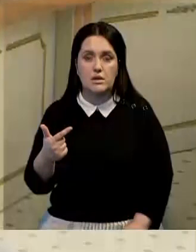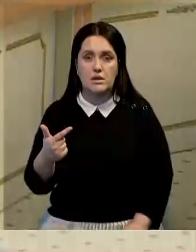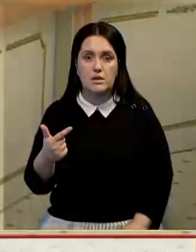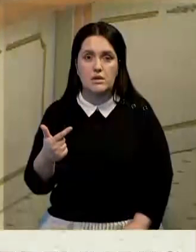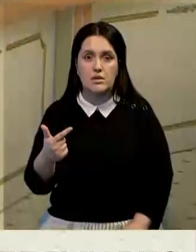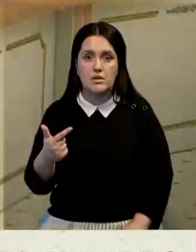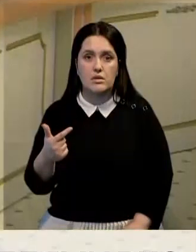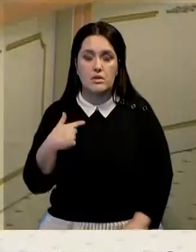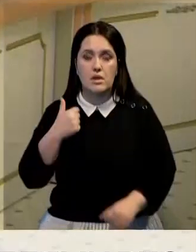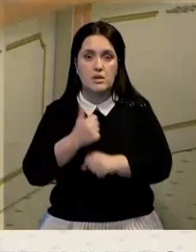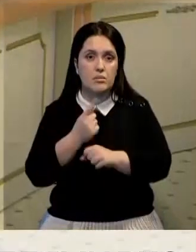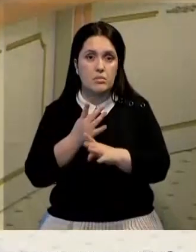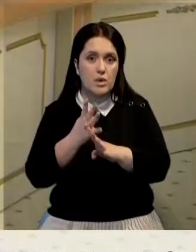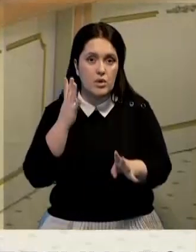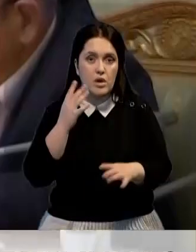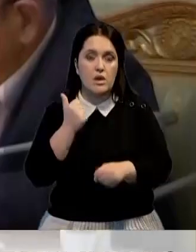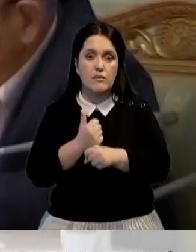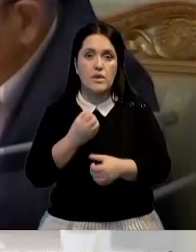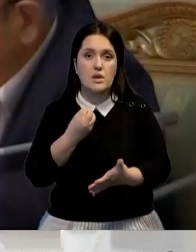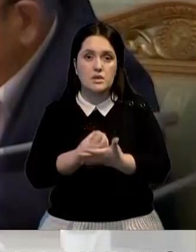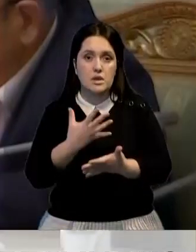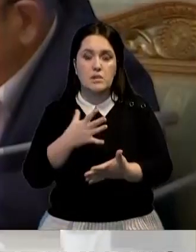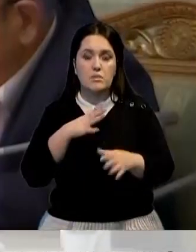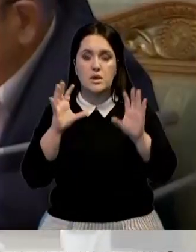главным приоритетом, главной ценностью для